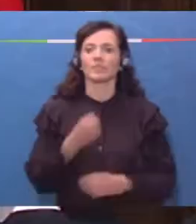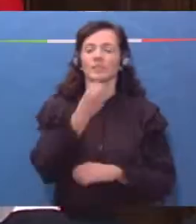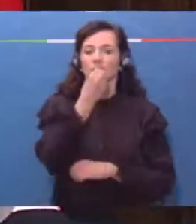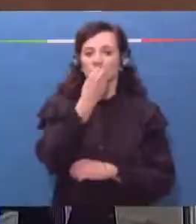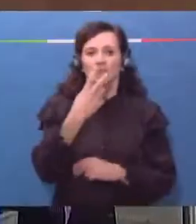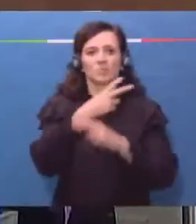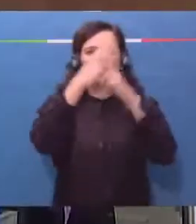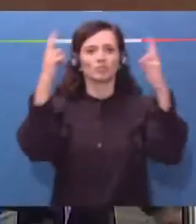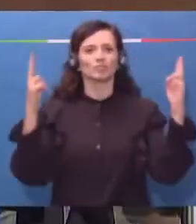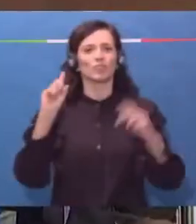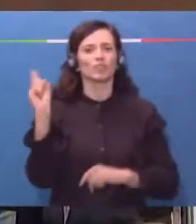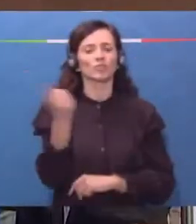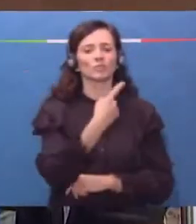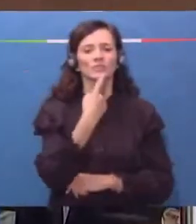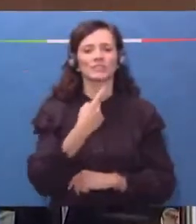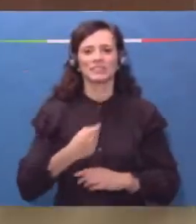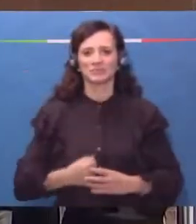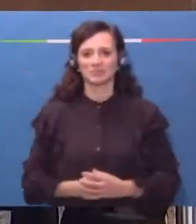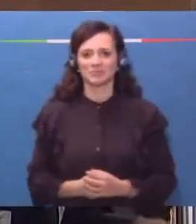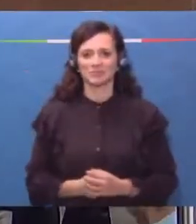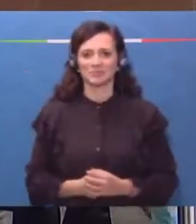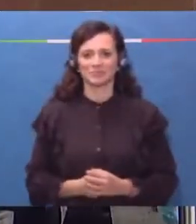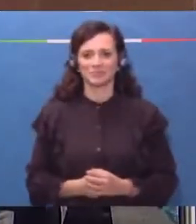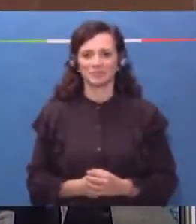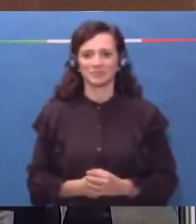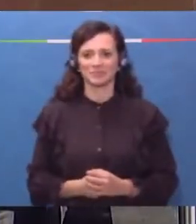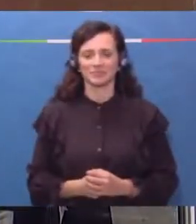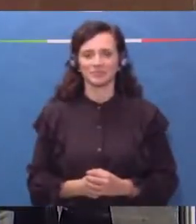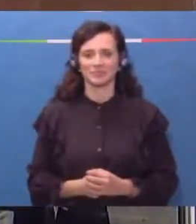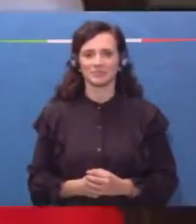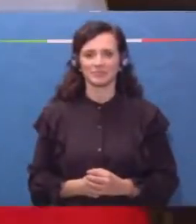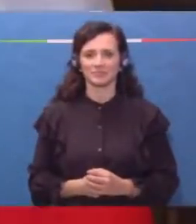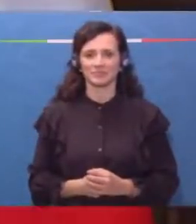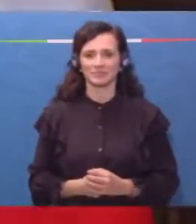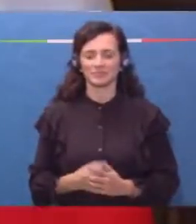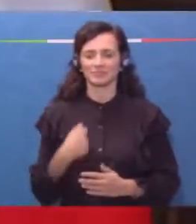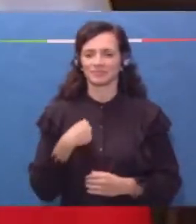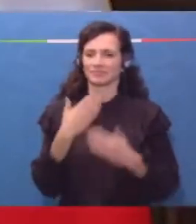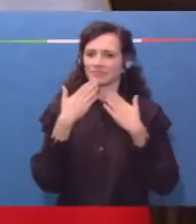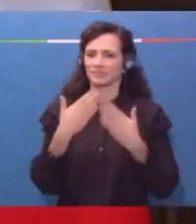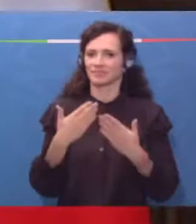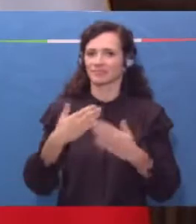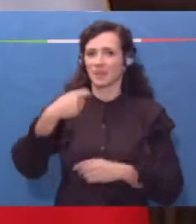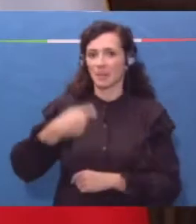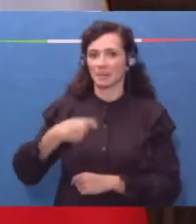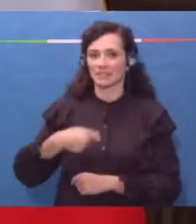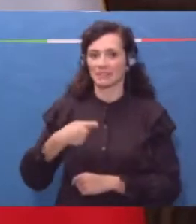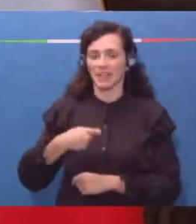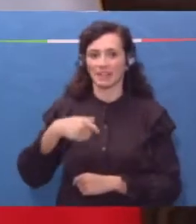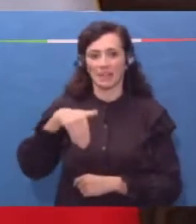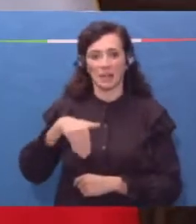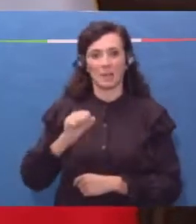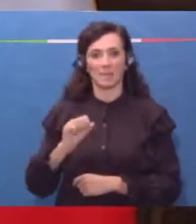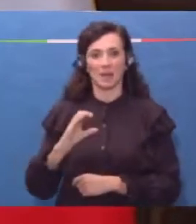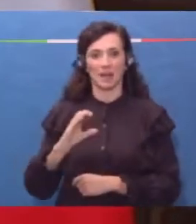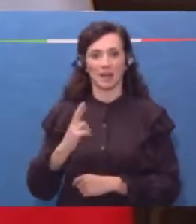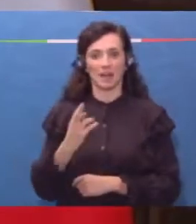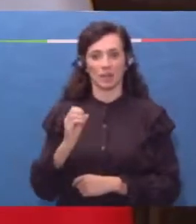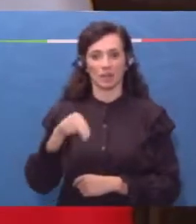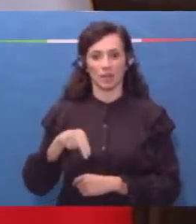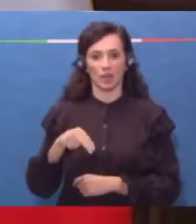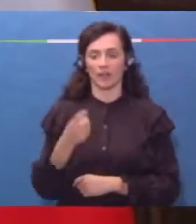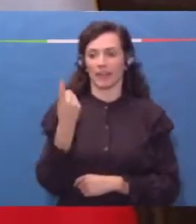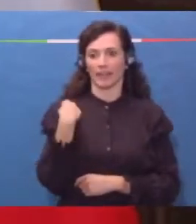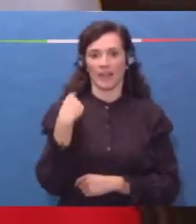Buongiorno, buongiorno a tutti. Bene. Voglio ringraziare il Presidente Macron per la sua visita di ieri